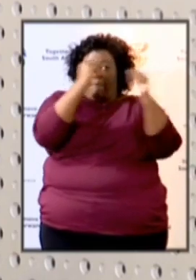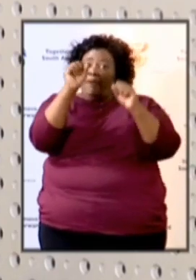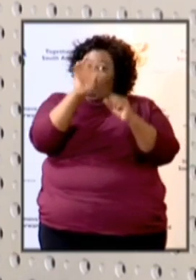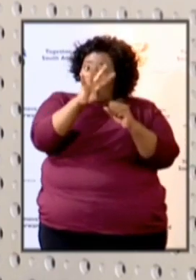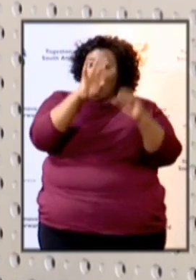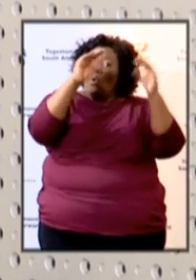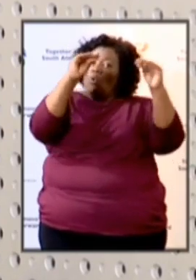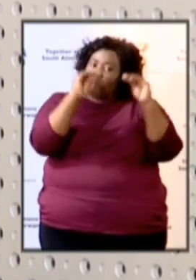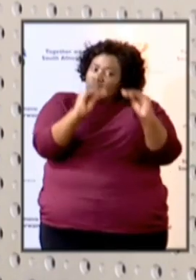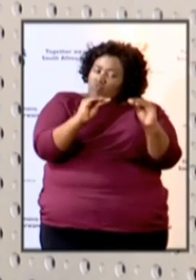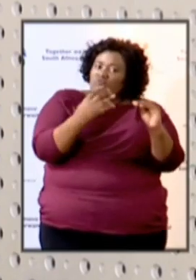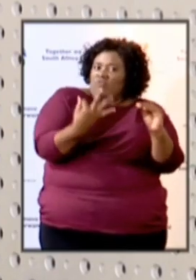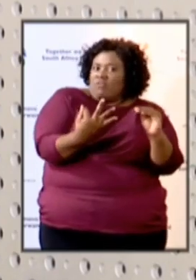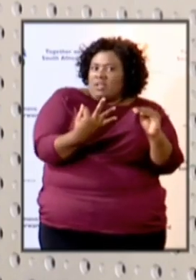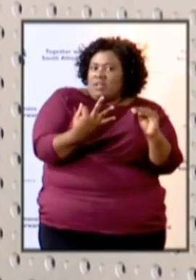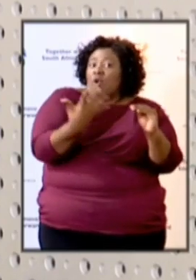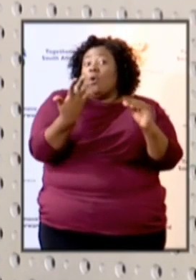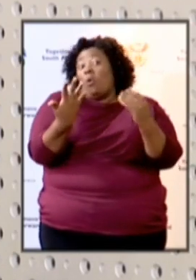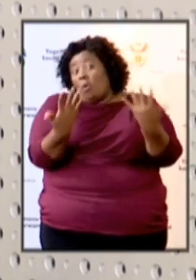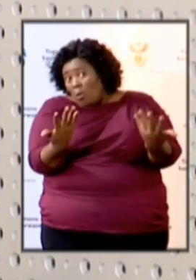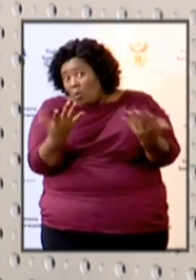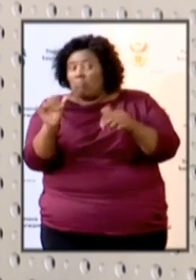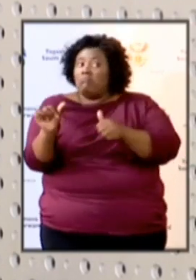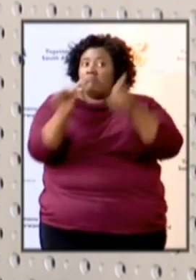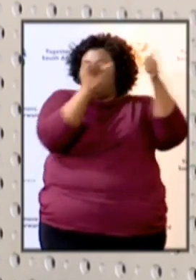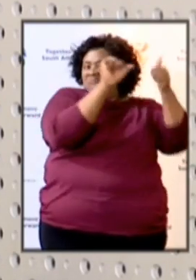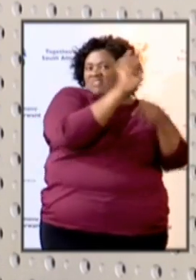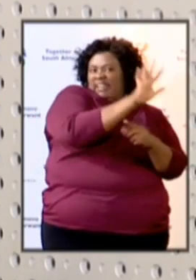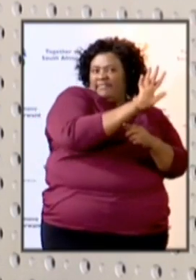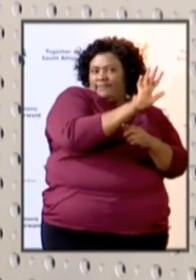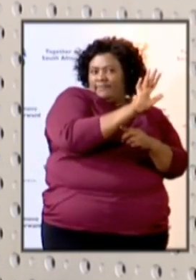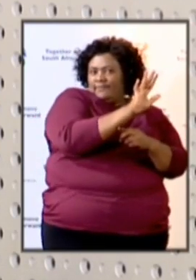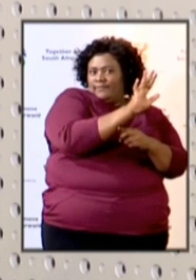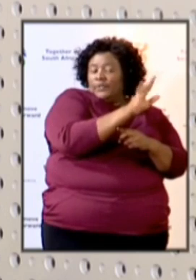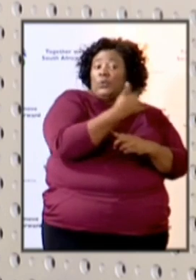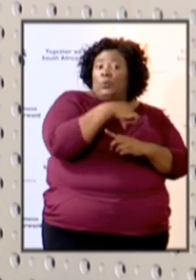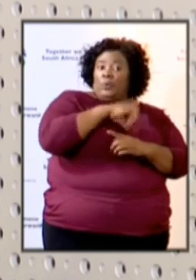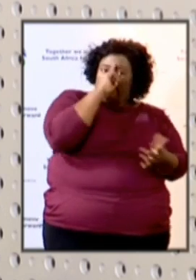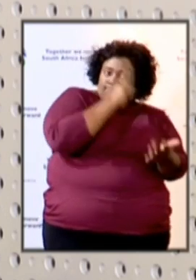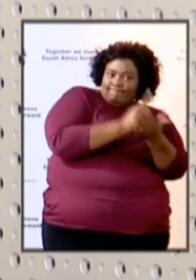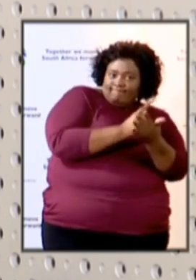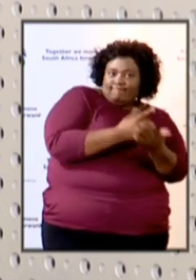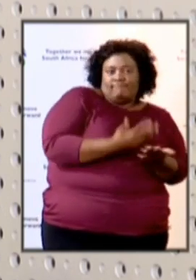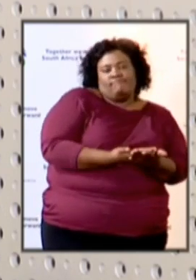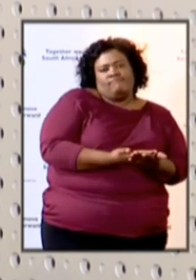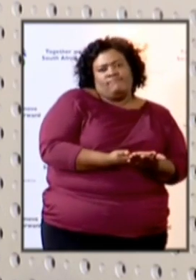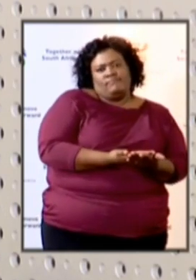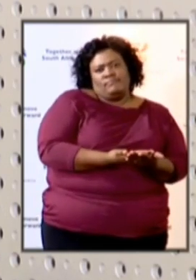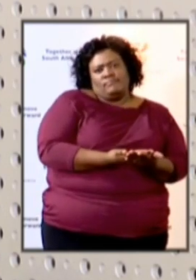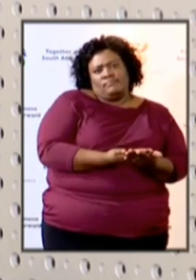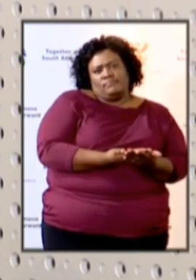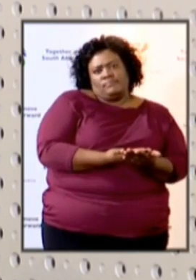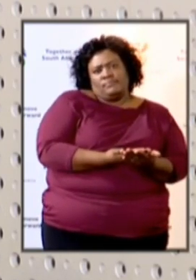kusezandleni zethu ukuthi senzani siyayilandela imithetho ngokufanele